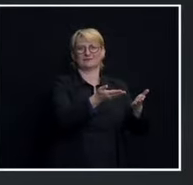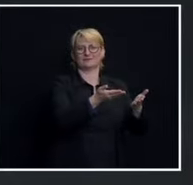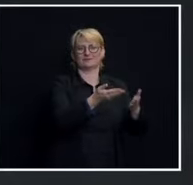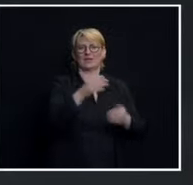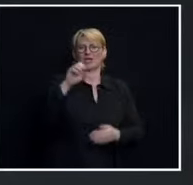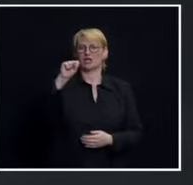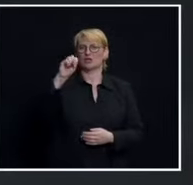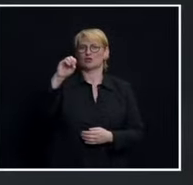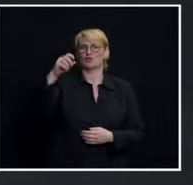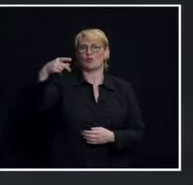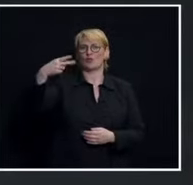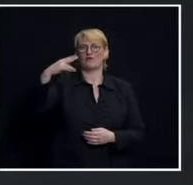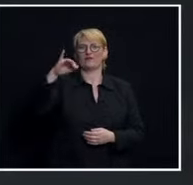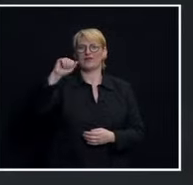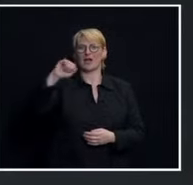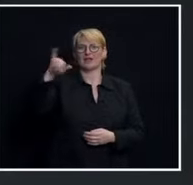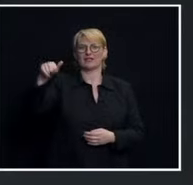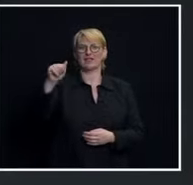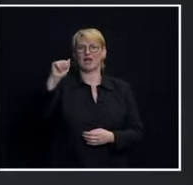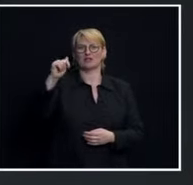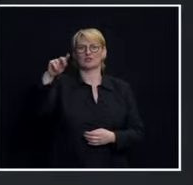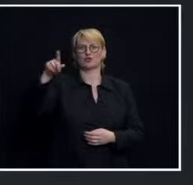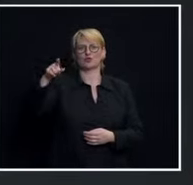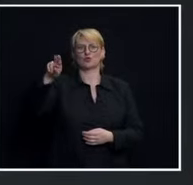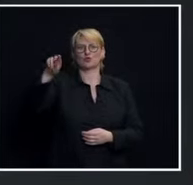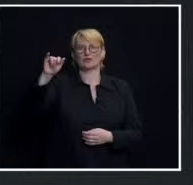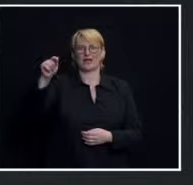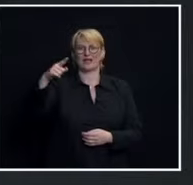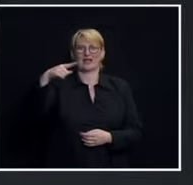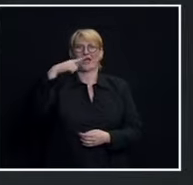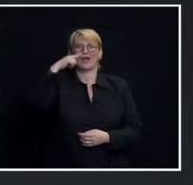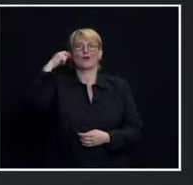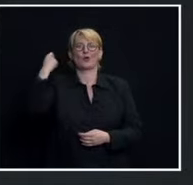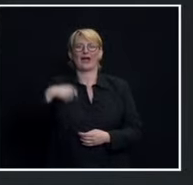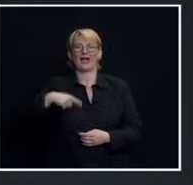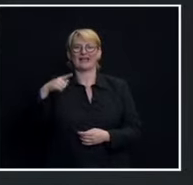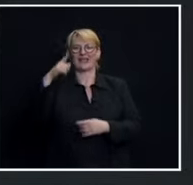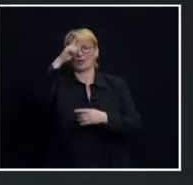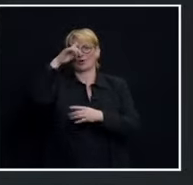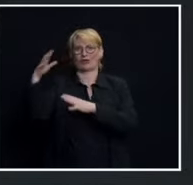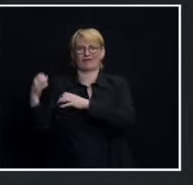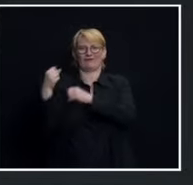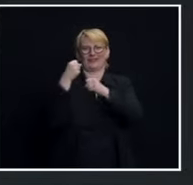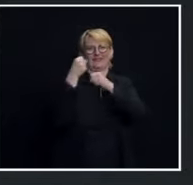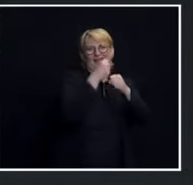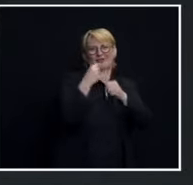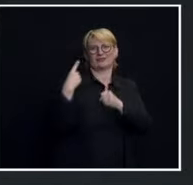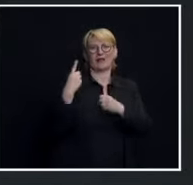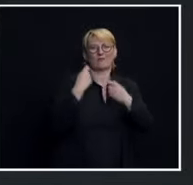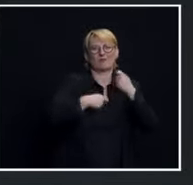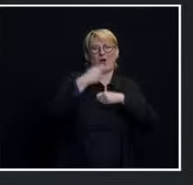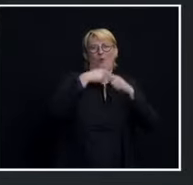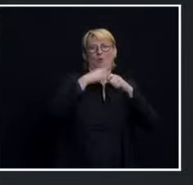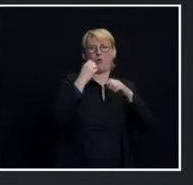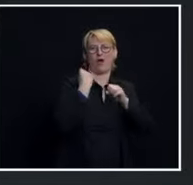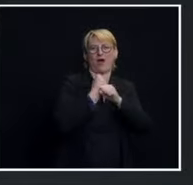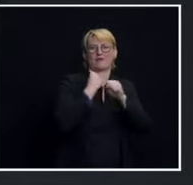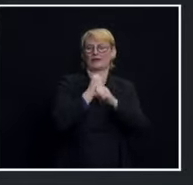Sofia Jatsuta war aus der Ukraine nach Deutschland verschleppt worden. Sie musste auf dem Bau arbeiten,